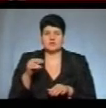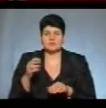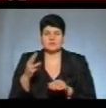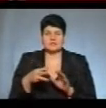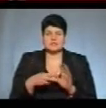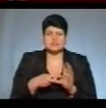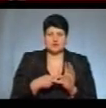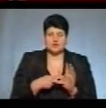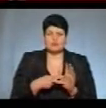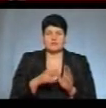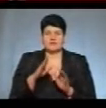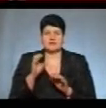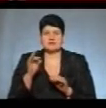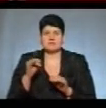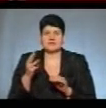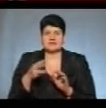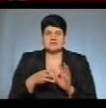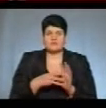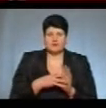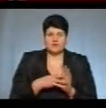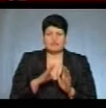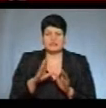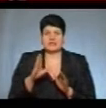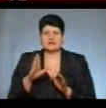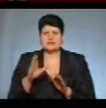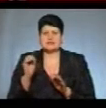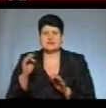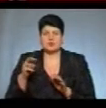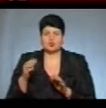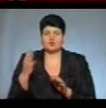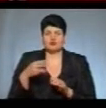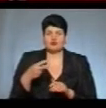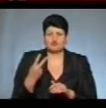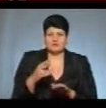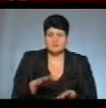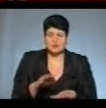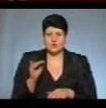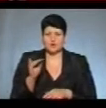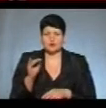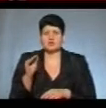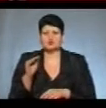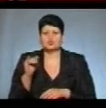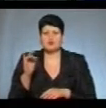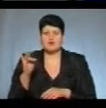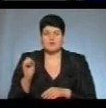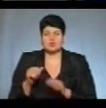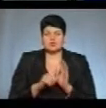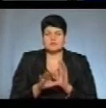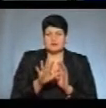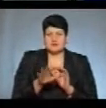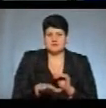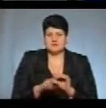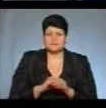37-му, Віта Семеренко – на 38-му місці, Валентина Семеренко – на 42-му місці і Юлія Журавок – на 65-му